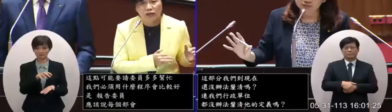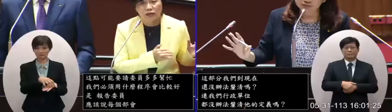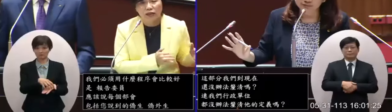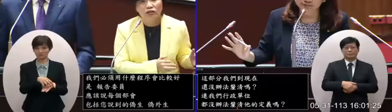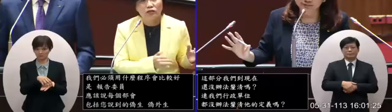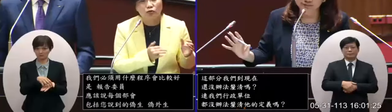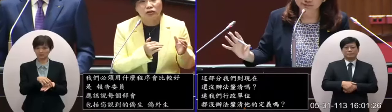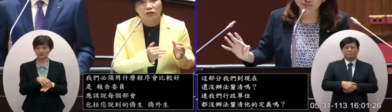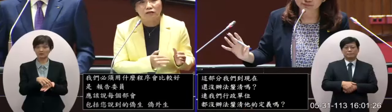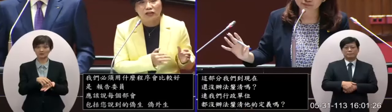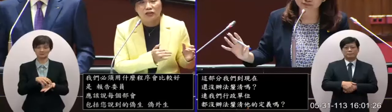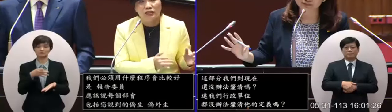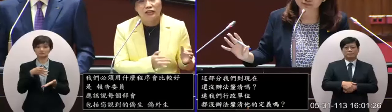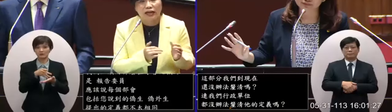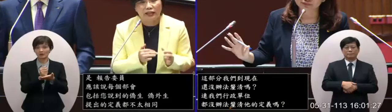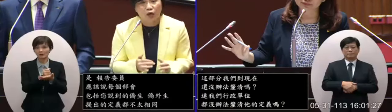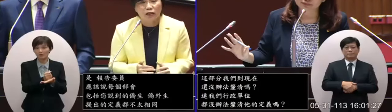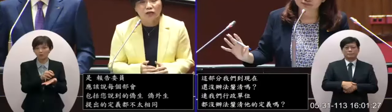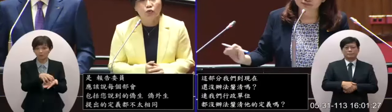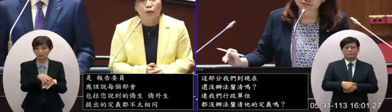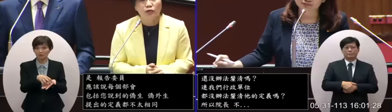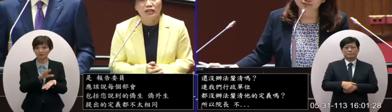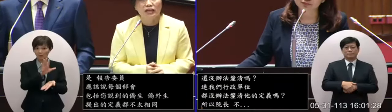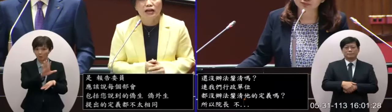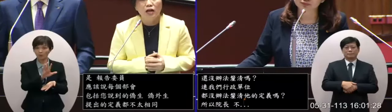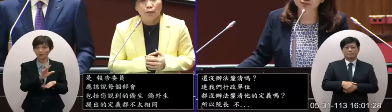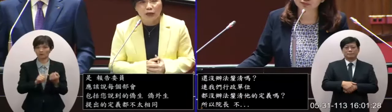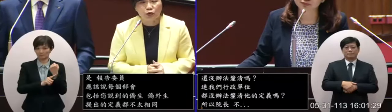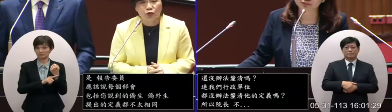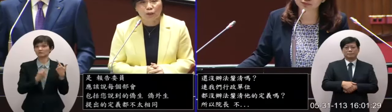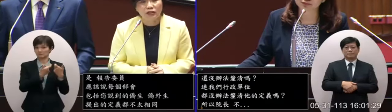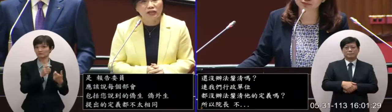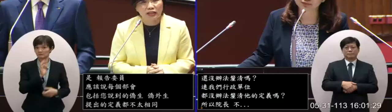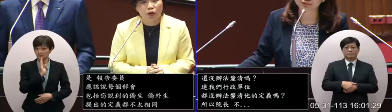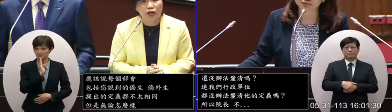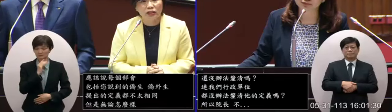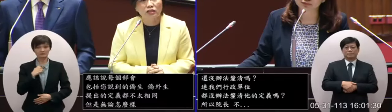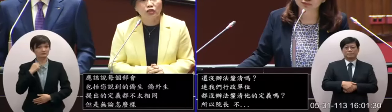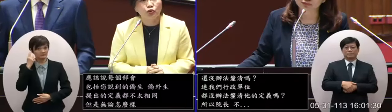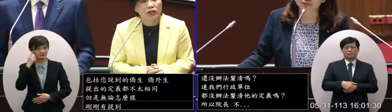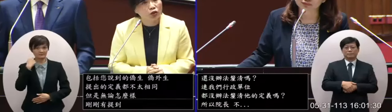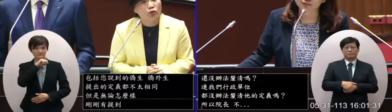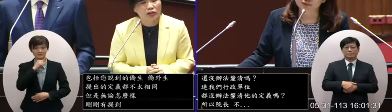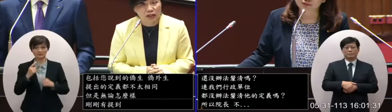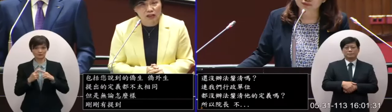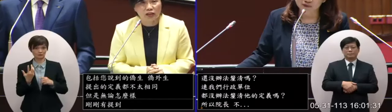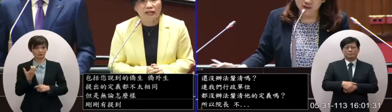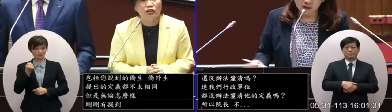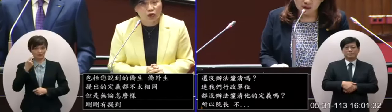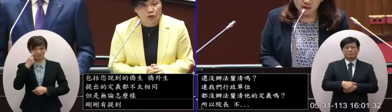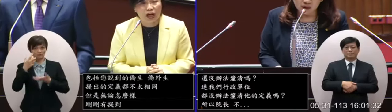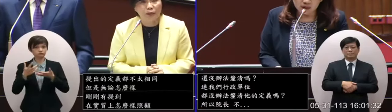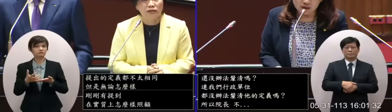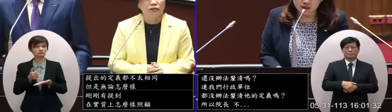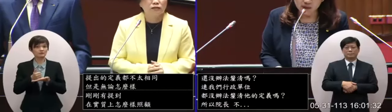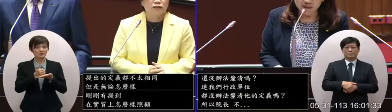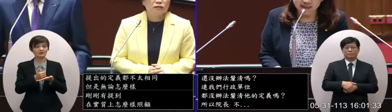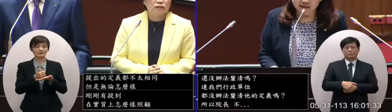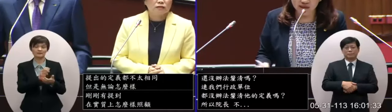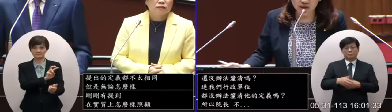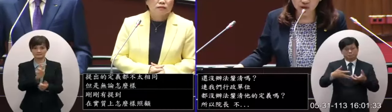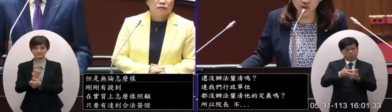这个签证或者合法的证件来台湾的，我们都应该本于我们自己台湾 湾一个人权立国的精神来照顾他们。